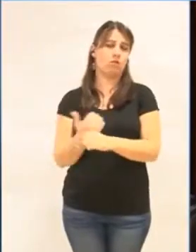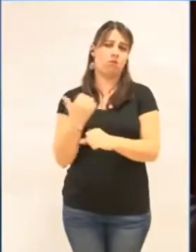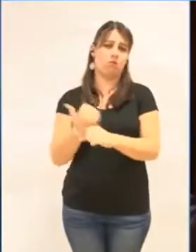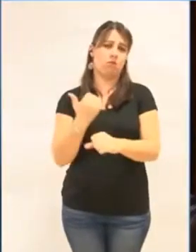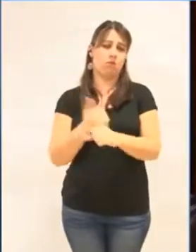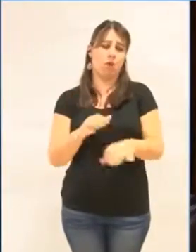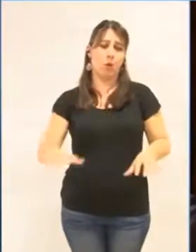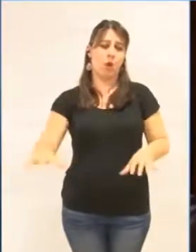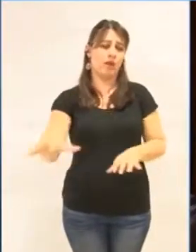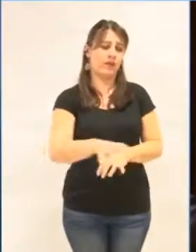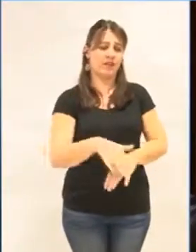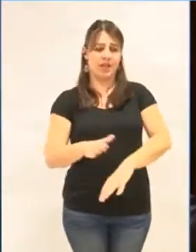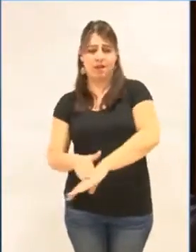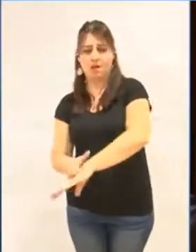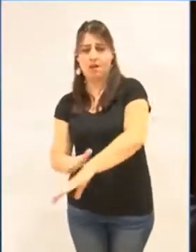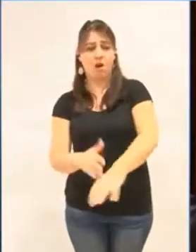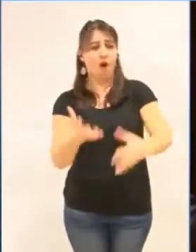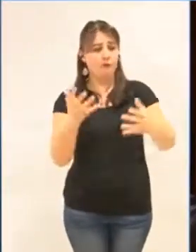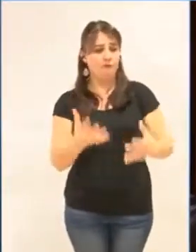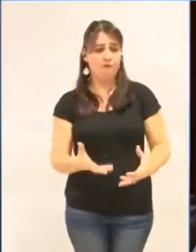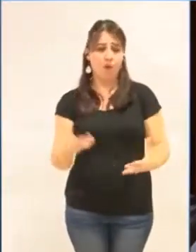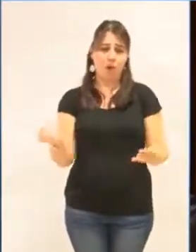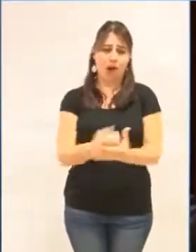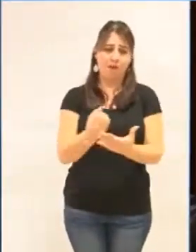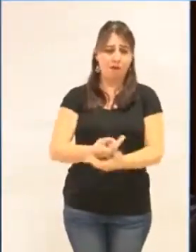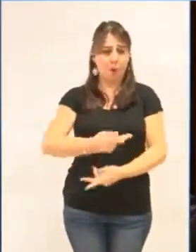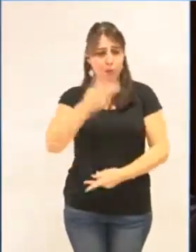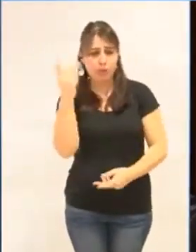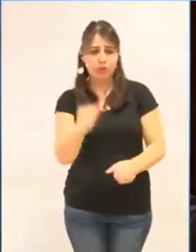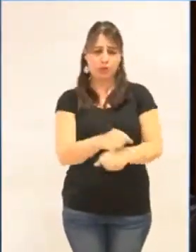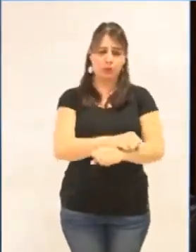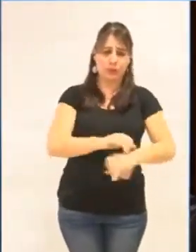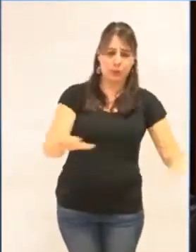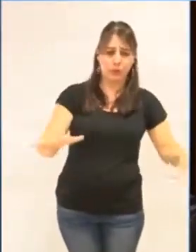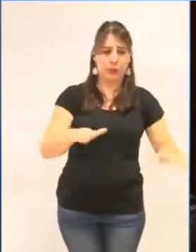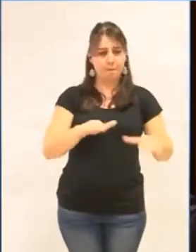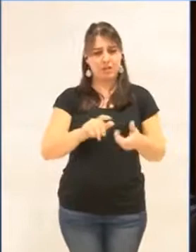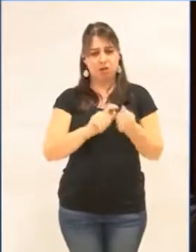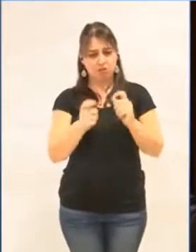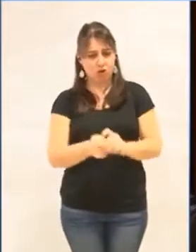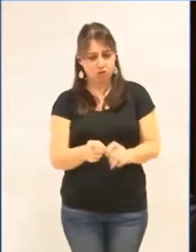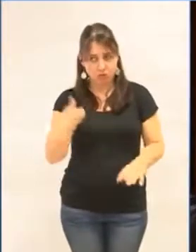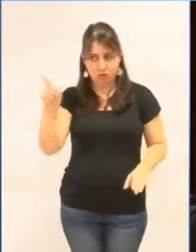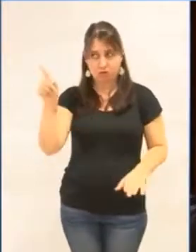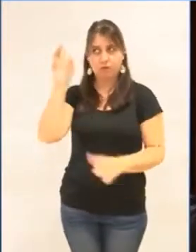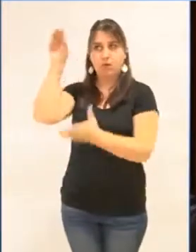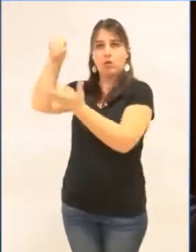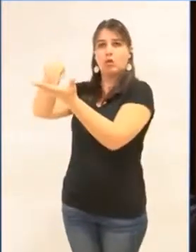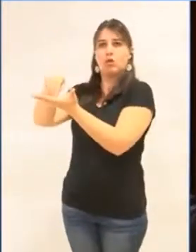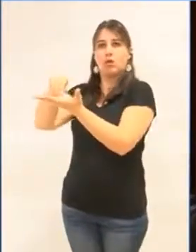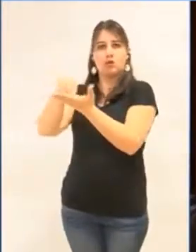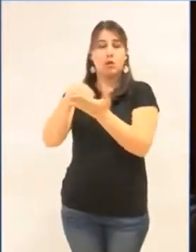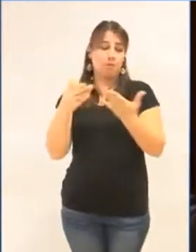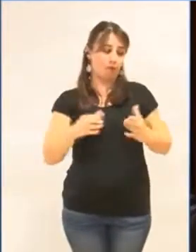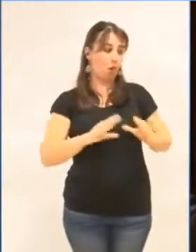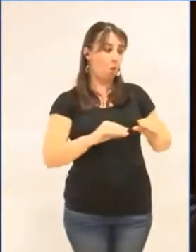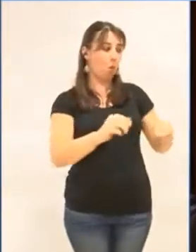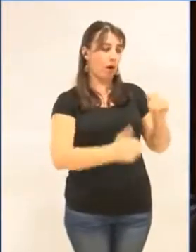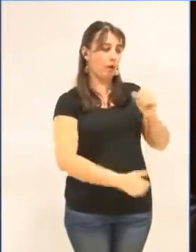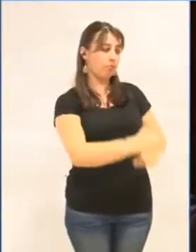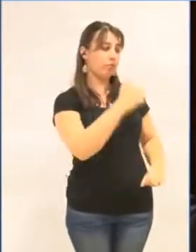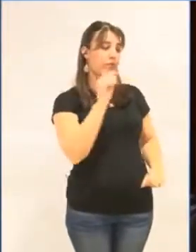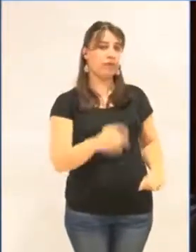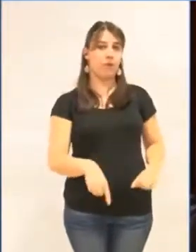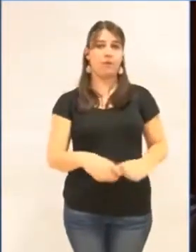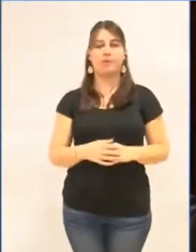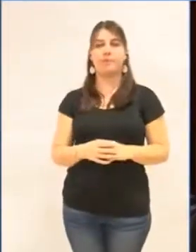collectivités d'informer plus, différemment et autrement. Tant mieux, la Chambre le prend en compte, à vous de le mettre en place. Le plan de sauvegarde,